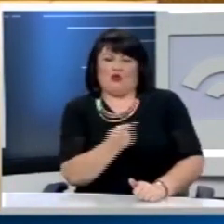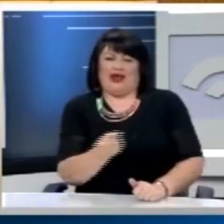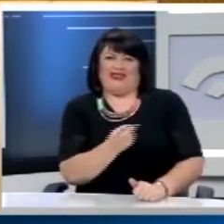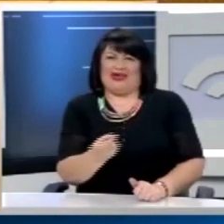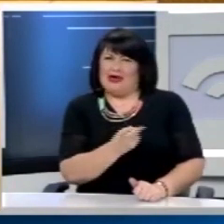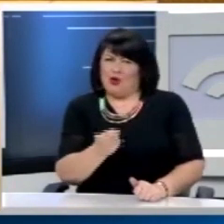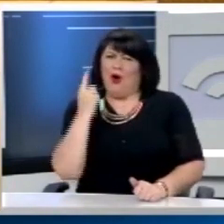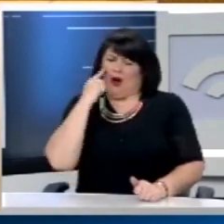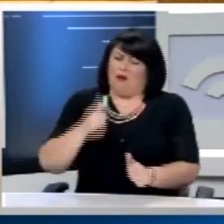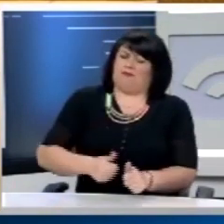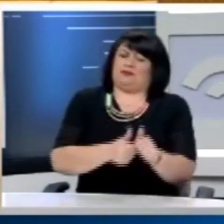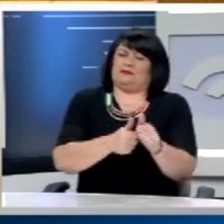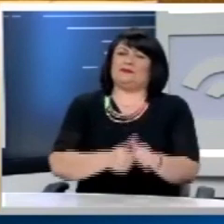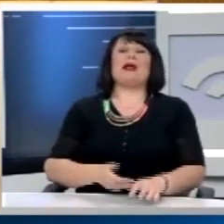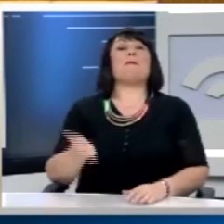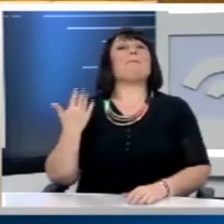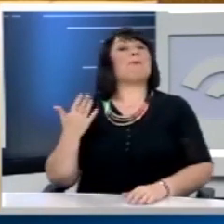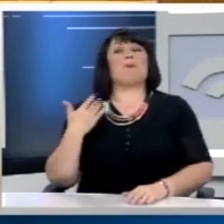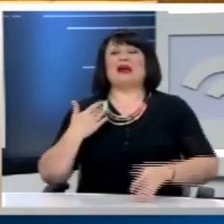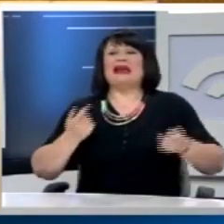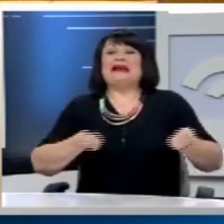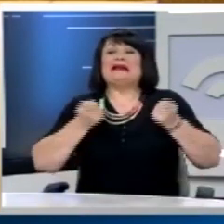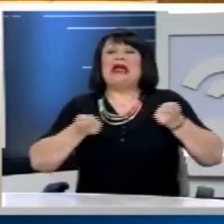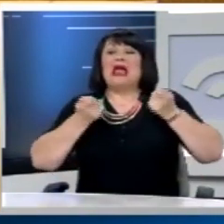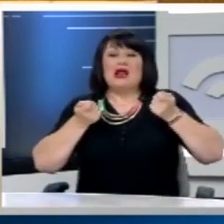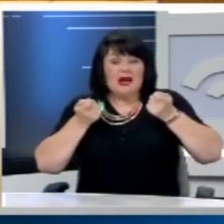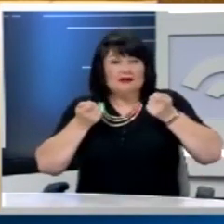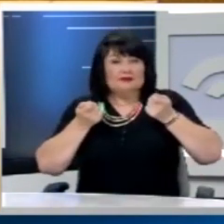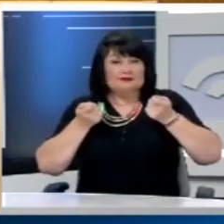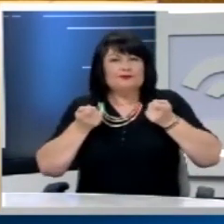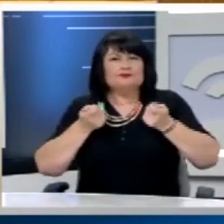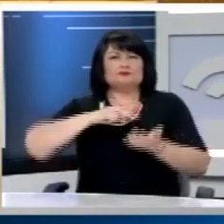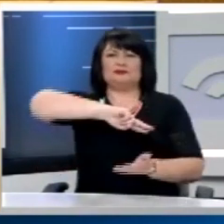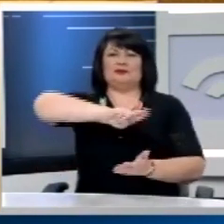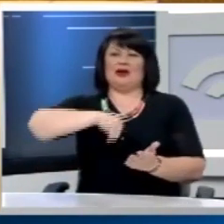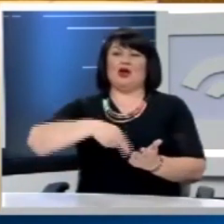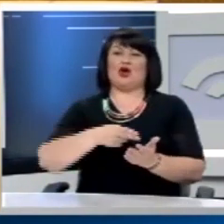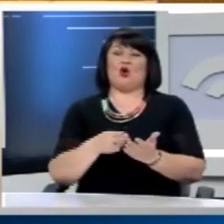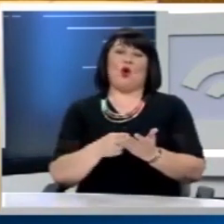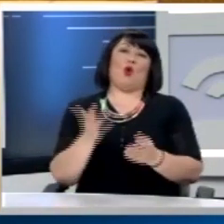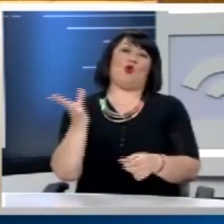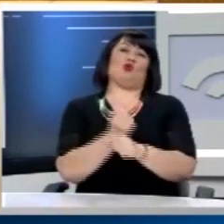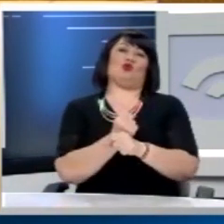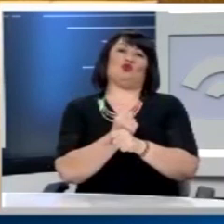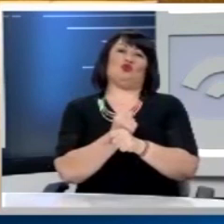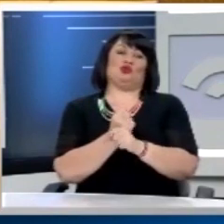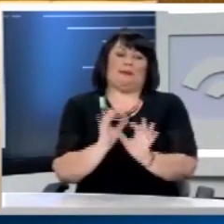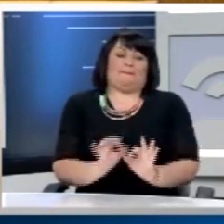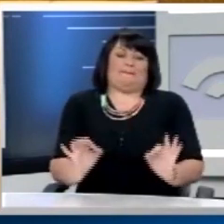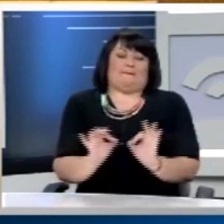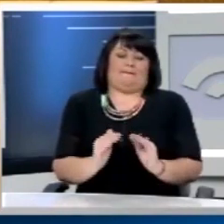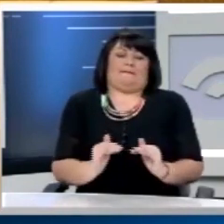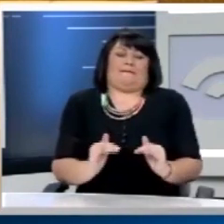αφού πρώτα βέβαια έπαιξαν ως ένα βαθμό ρόλο πετυχημένα του αναχώματος, στη